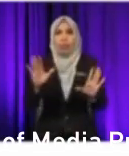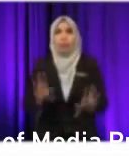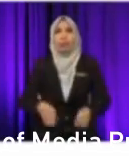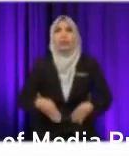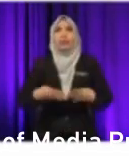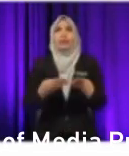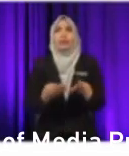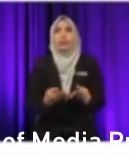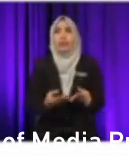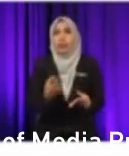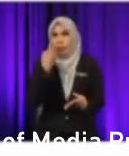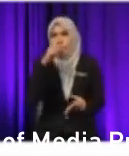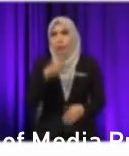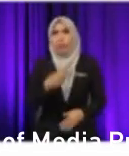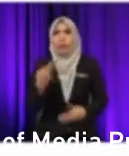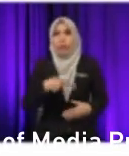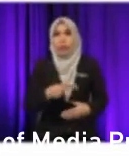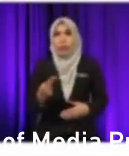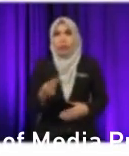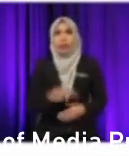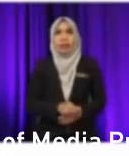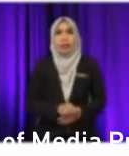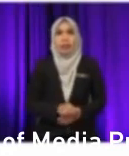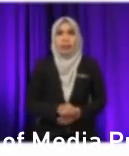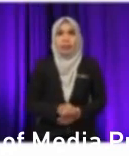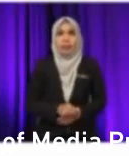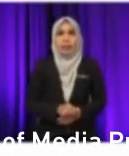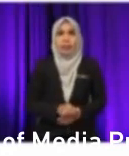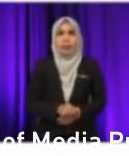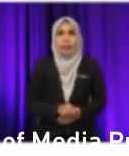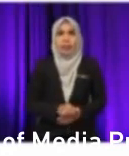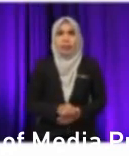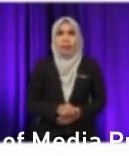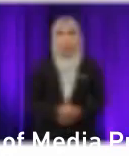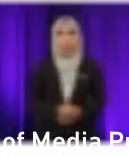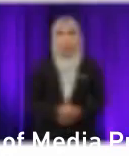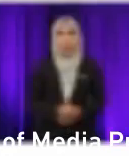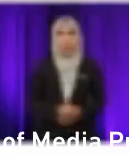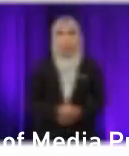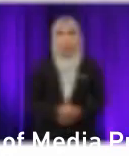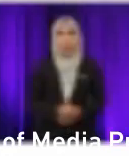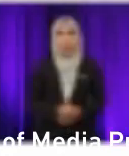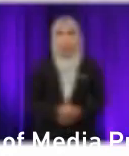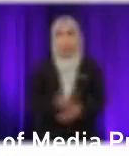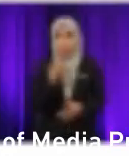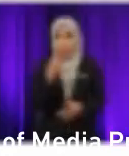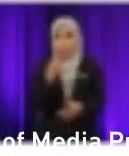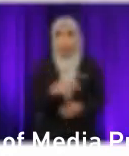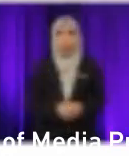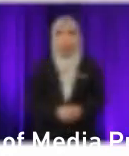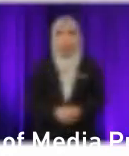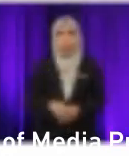satu sukut bagi search yang dinyatakan di 1A. Kemudian kita tengok pula, ini adalah